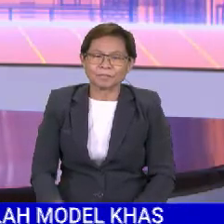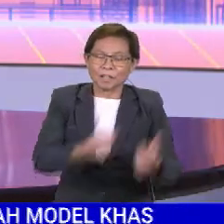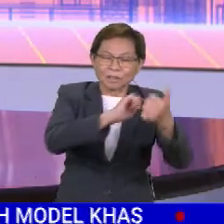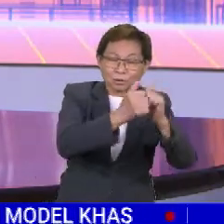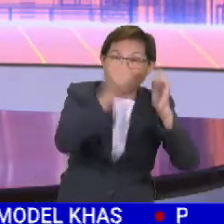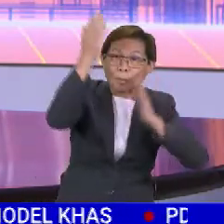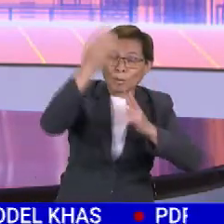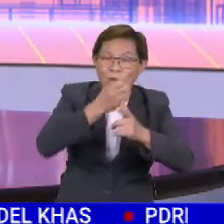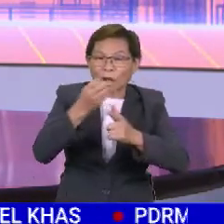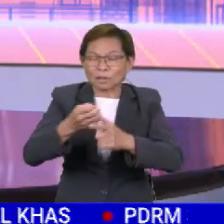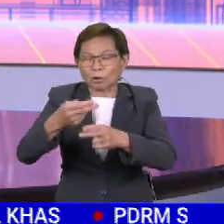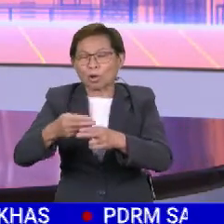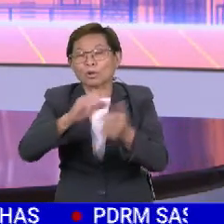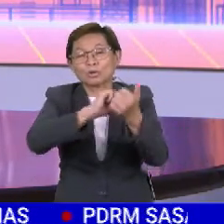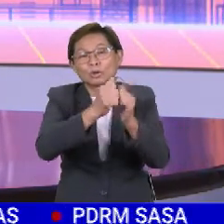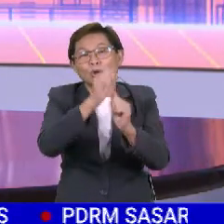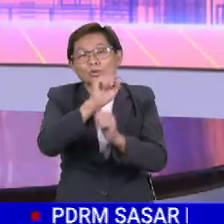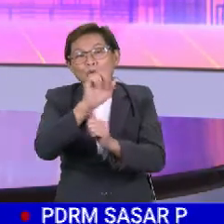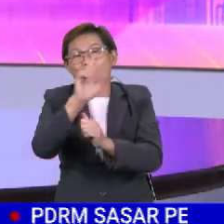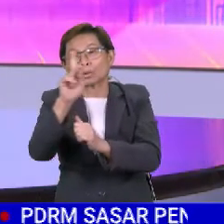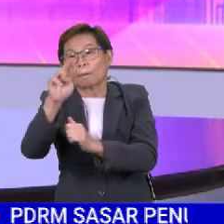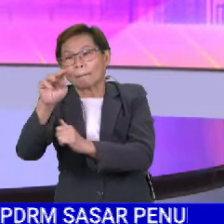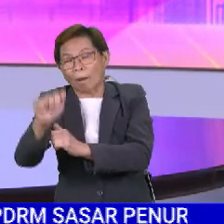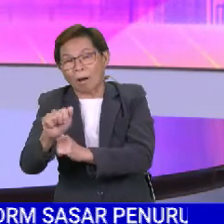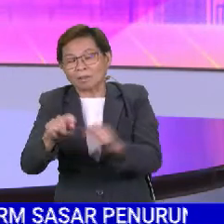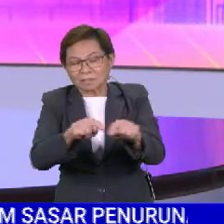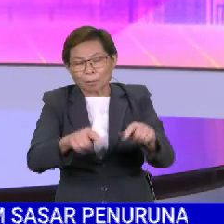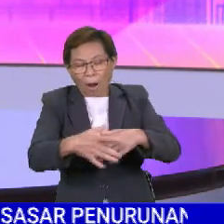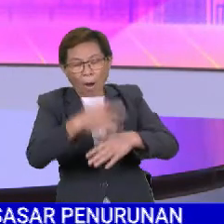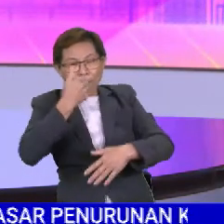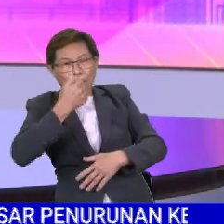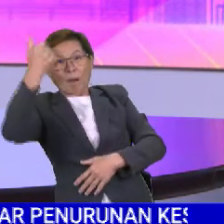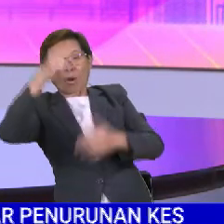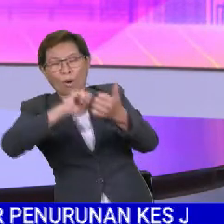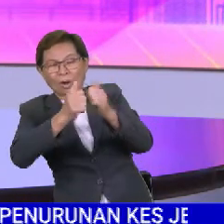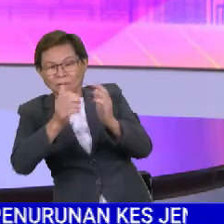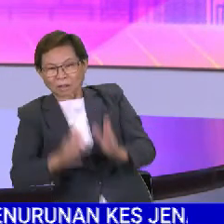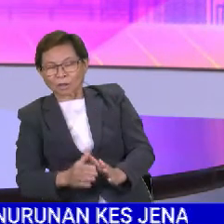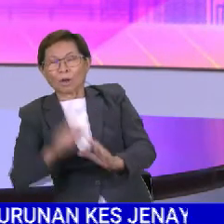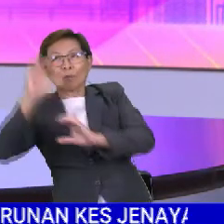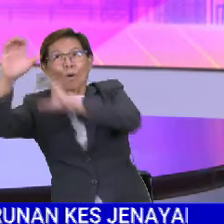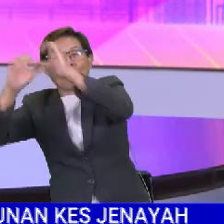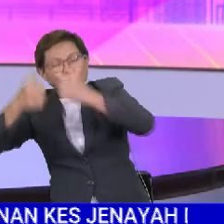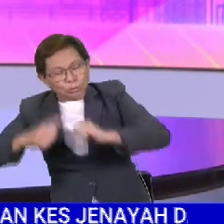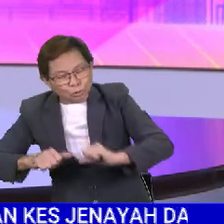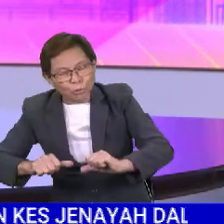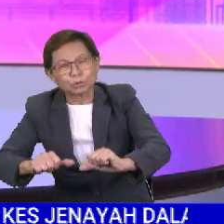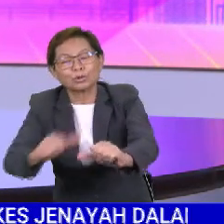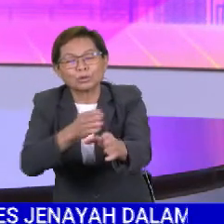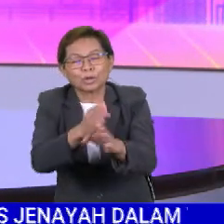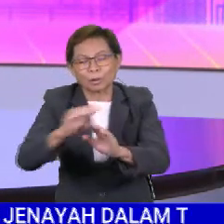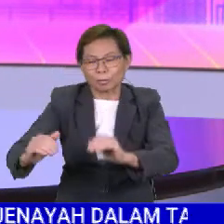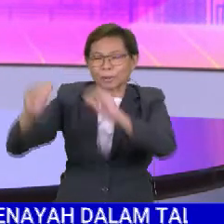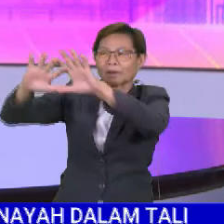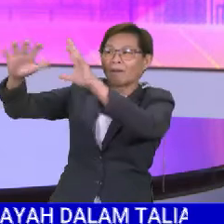Sukan Malaysia atau lebih dikenali sebagai Sukma merupakan platform awal terbaik untuk atlet yang bercita-cita menerusi kerjaya ke